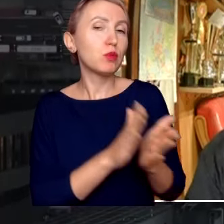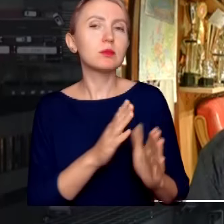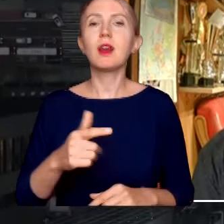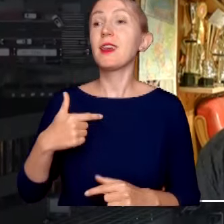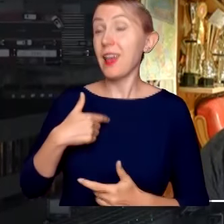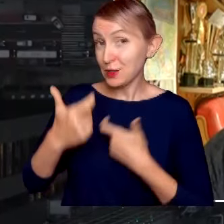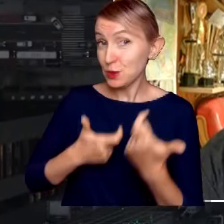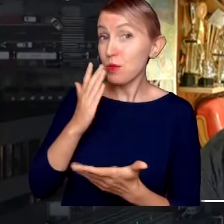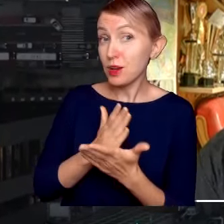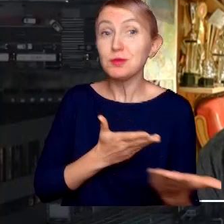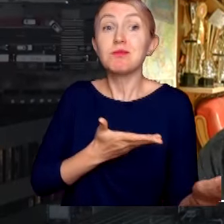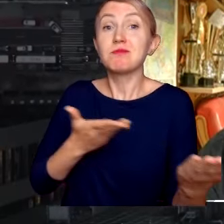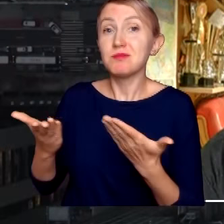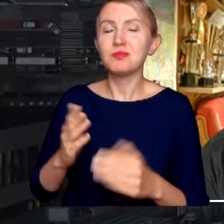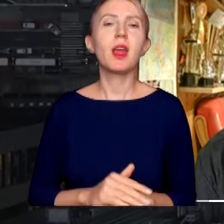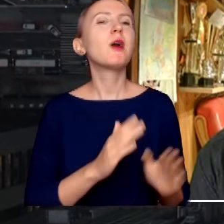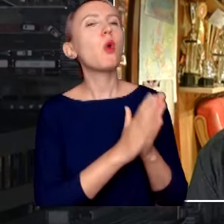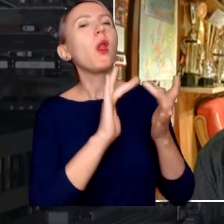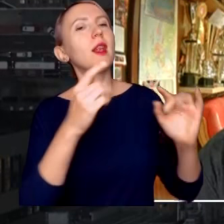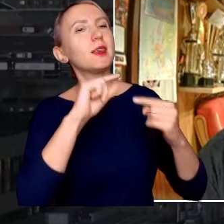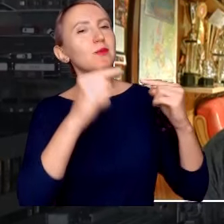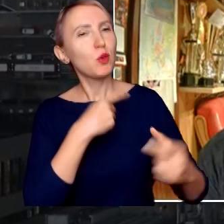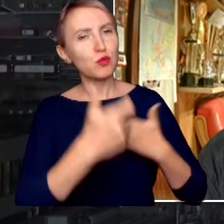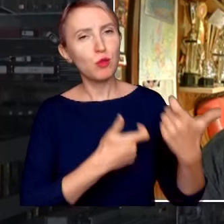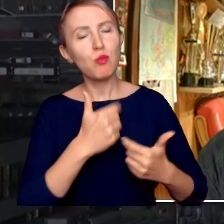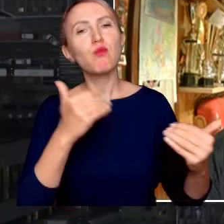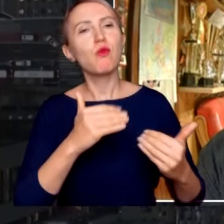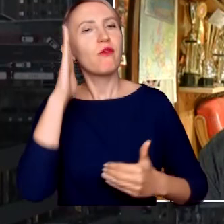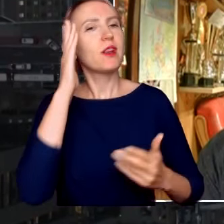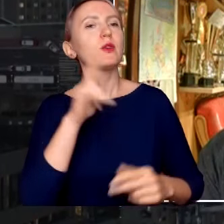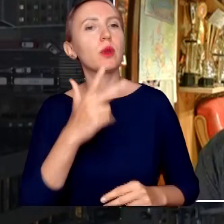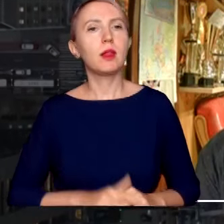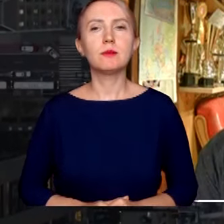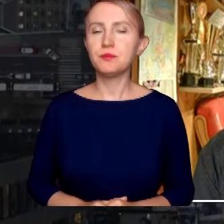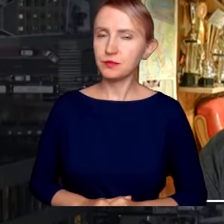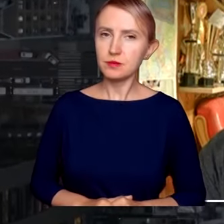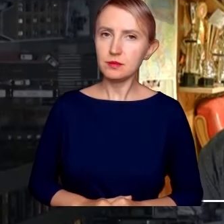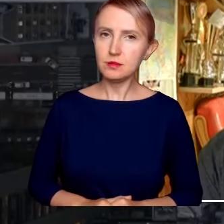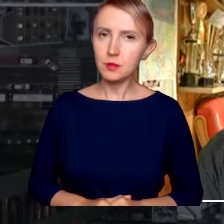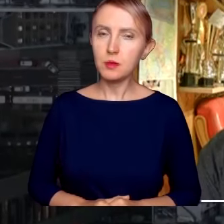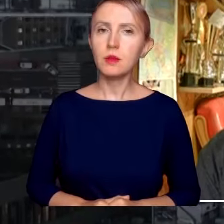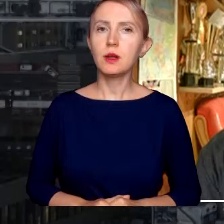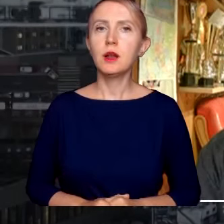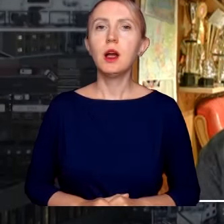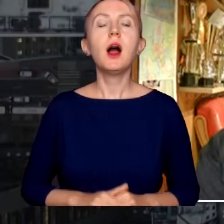zrobię, zapraszam. To proszę mi wysłać link, jak pani to zrobi, żebym wiedział kiedy. Dobrze. A ewentualne zadośćuczynienie wpłacimy na konto